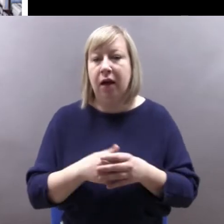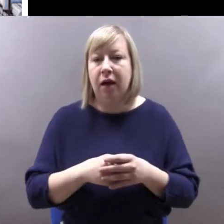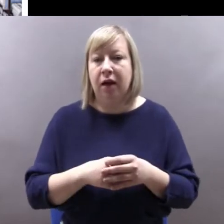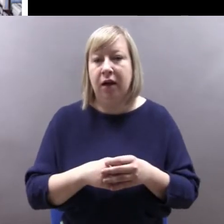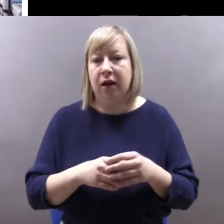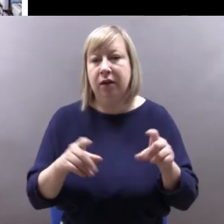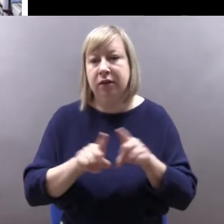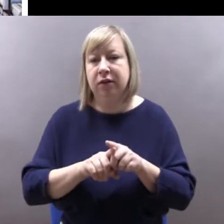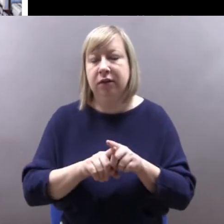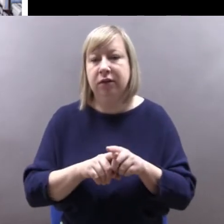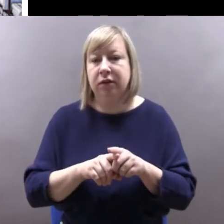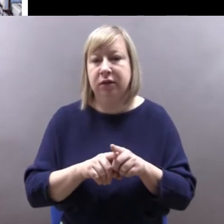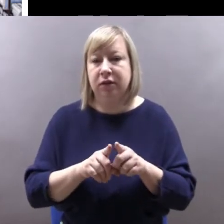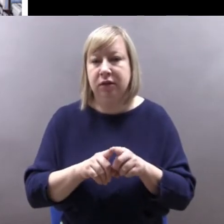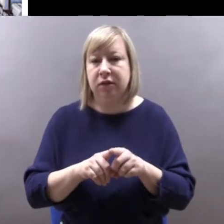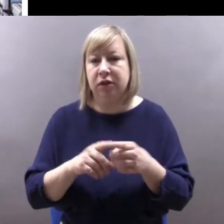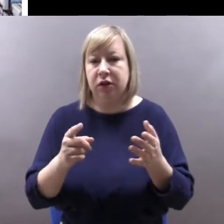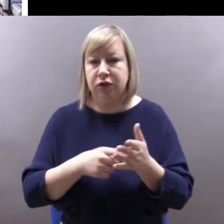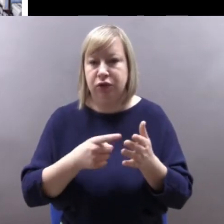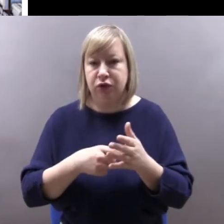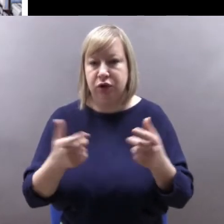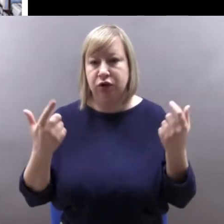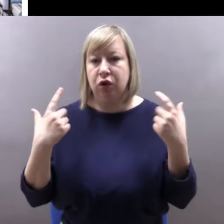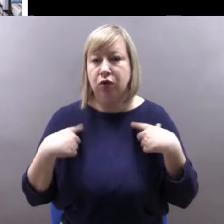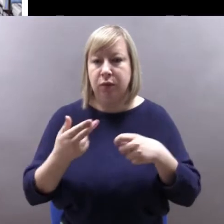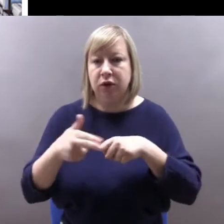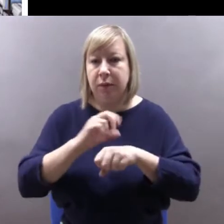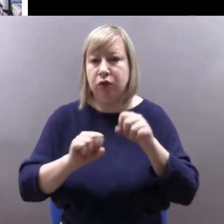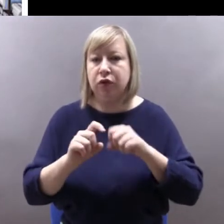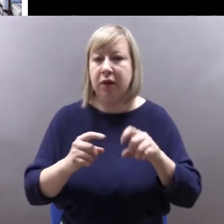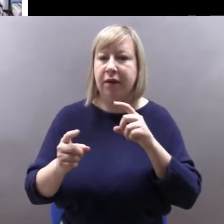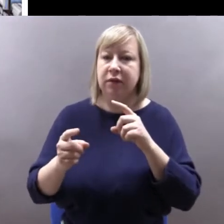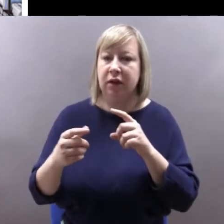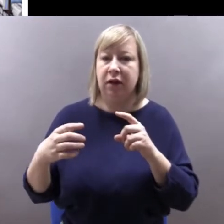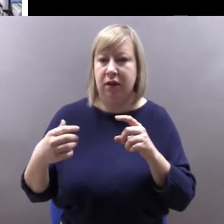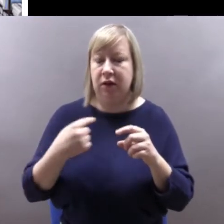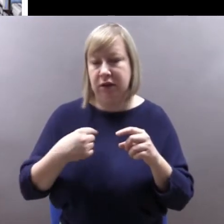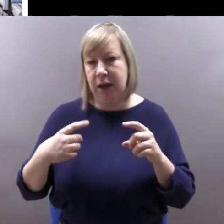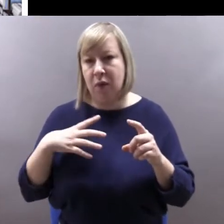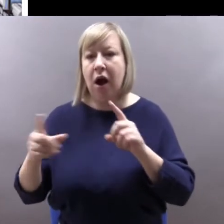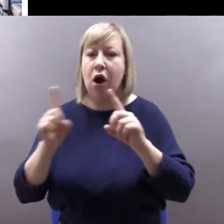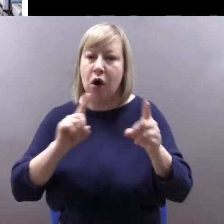zbieram i mam nadzieję, że za jakiś czas będzie można wprowadzić kolejne zmiany.